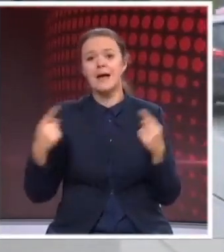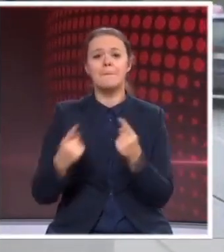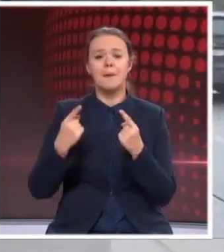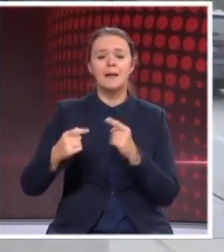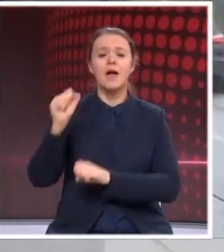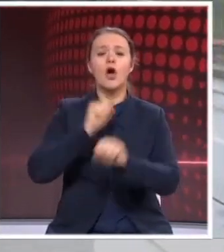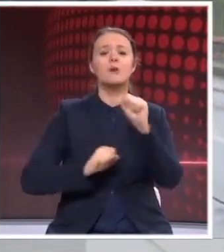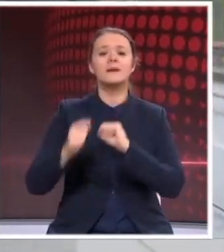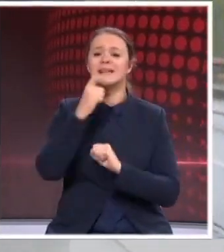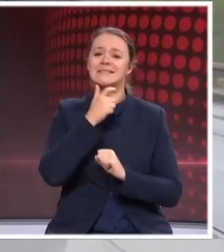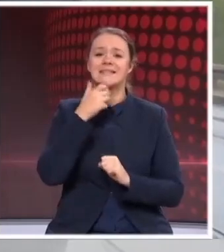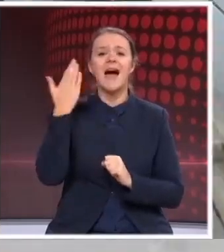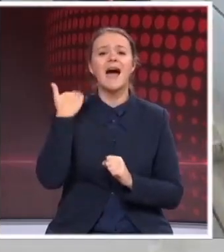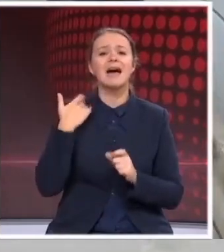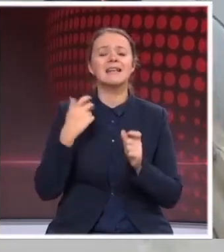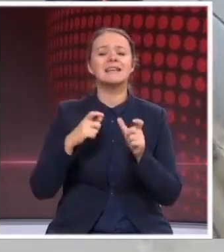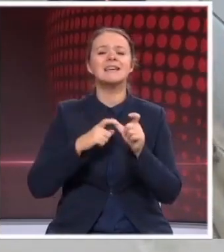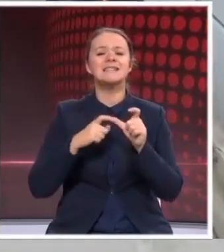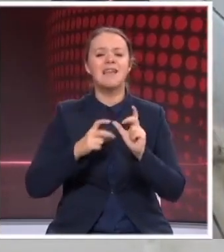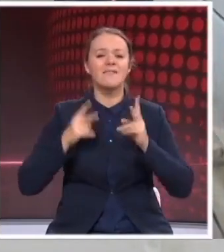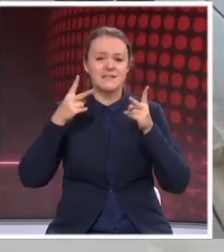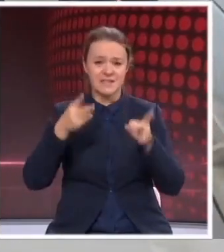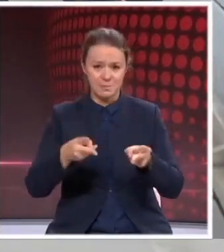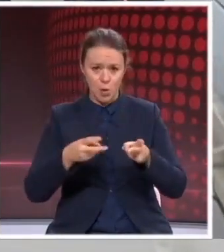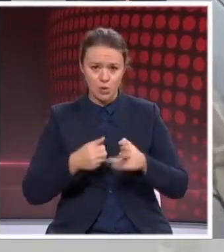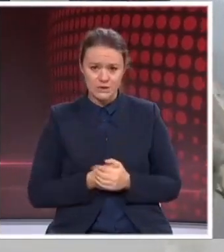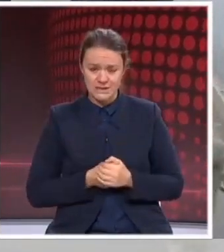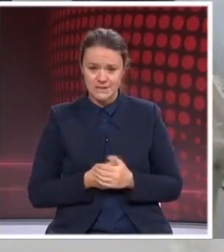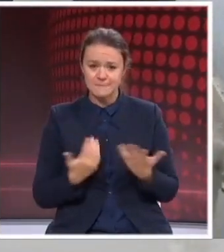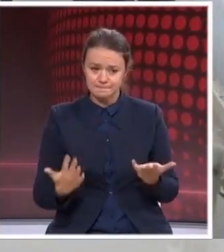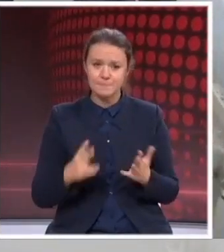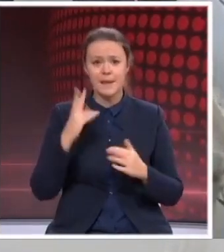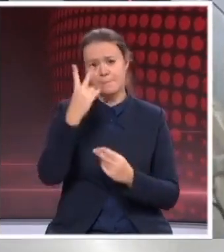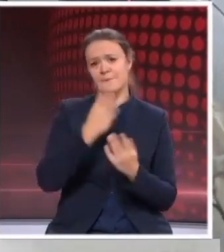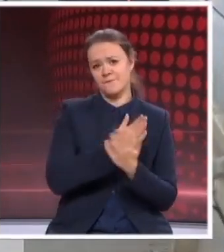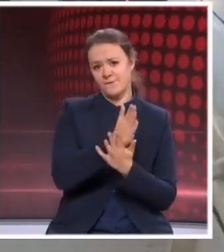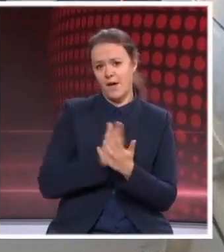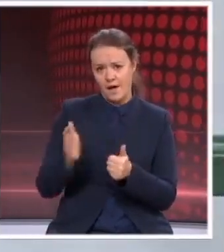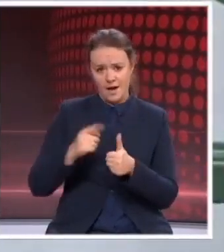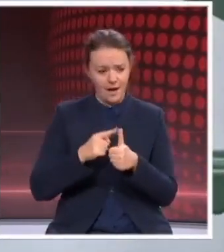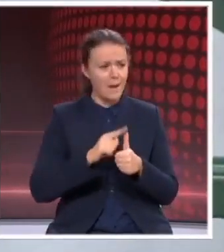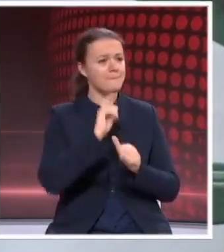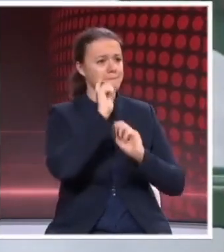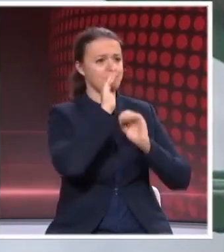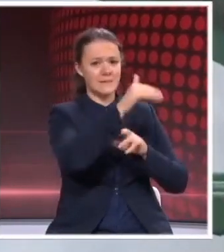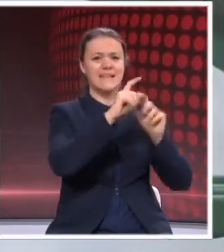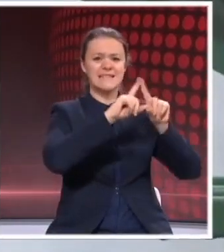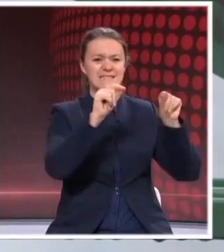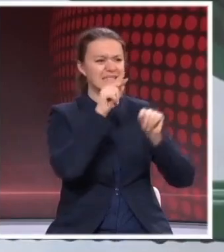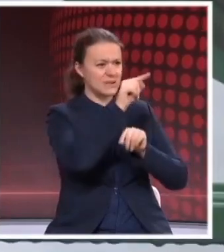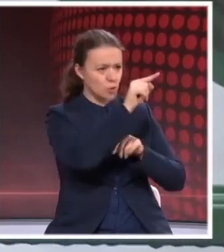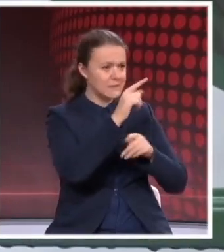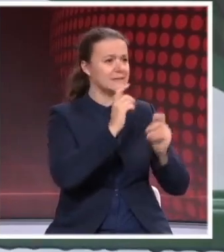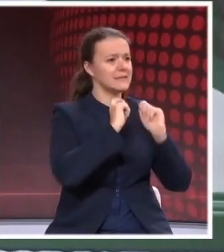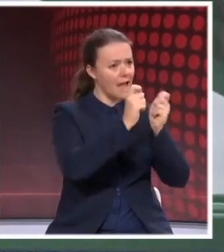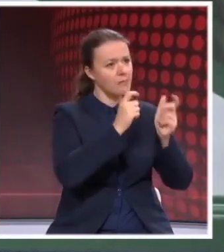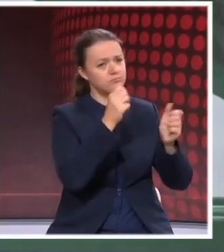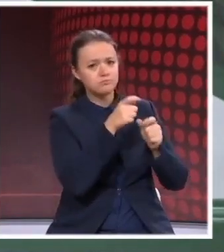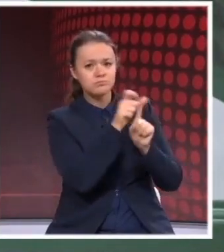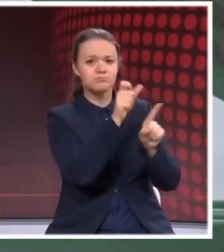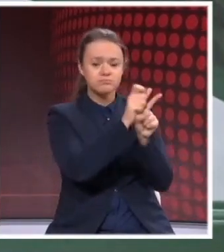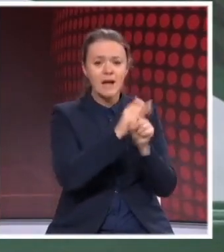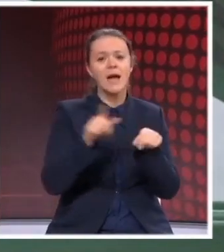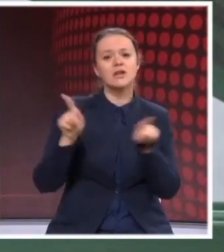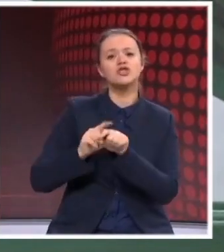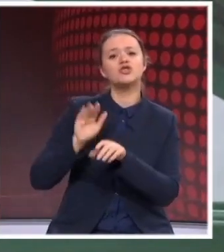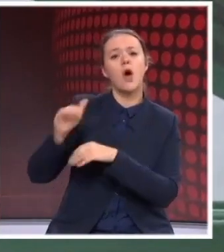Starog Savskog mosta. Kampanja će, kažu, ići u dva smera, institucionalnom i aktivističkom. Navode i da preko